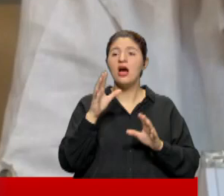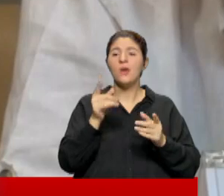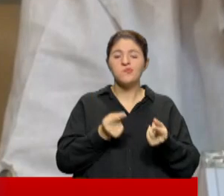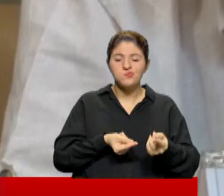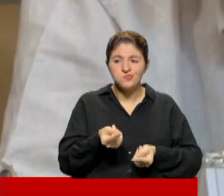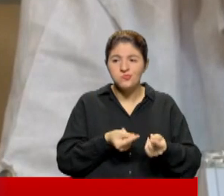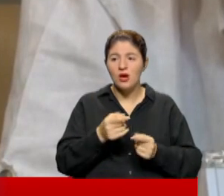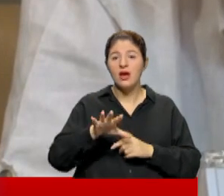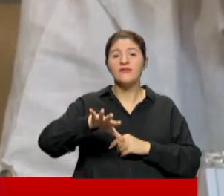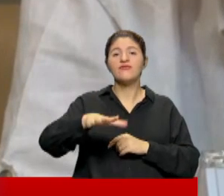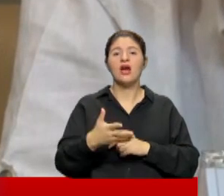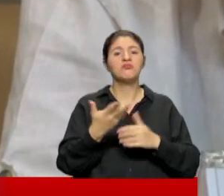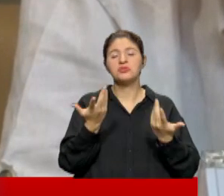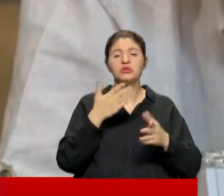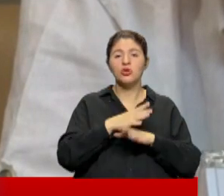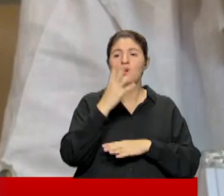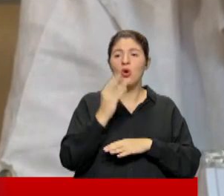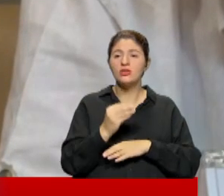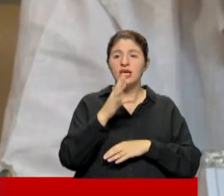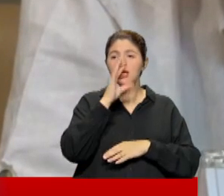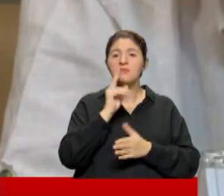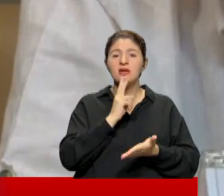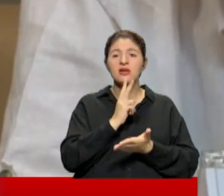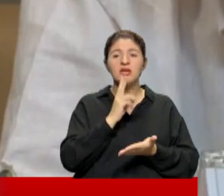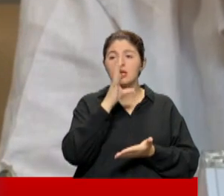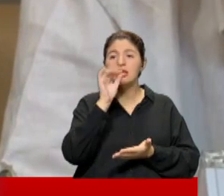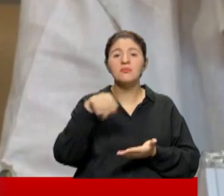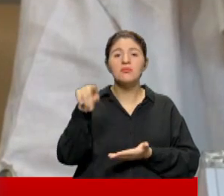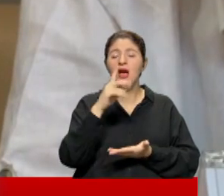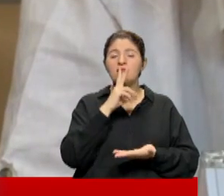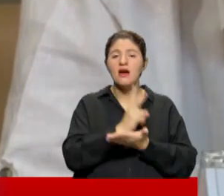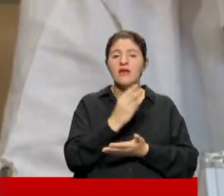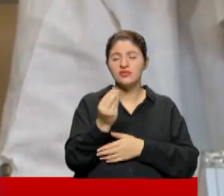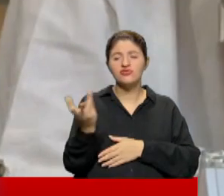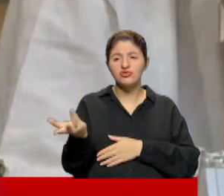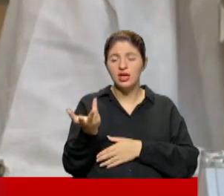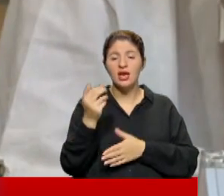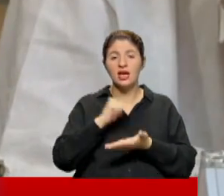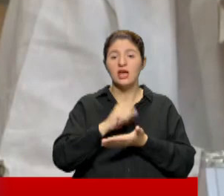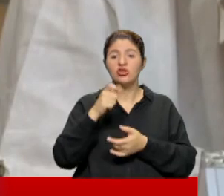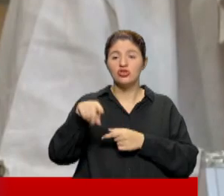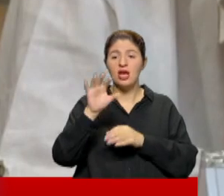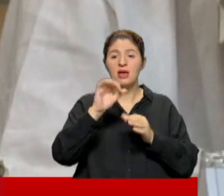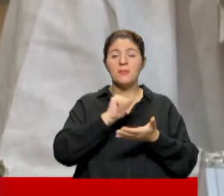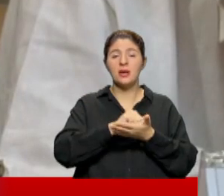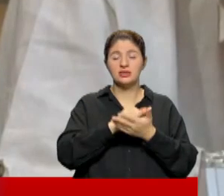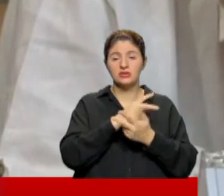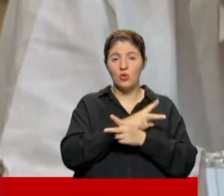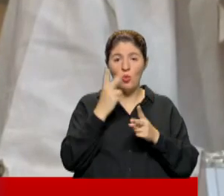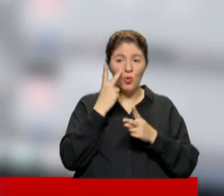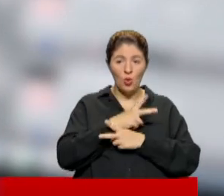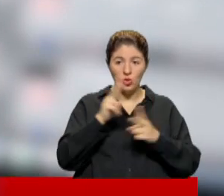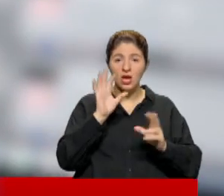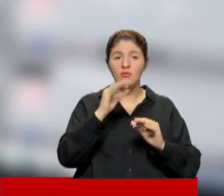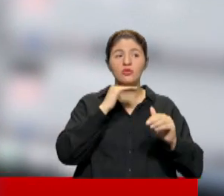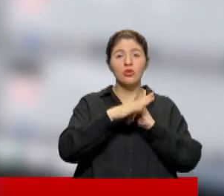kışkırtıcı ya da doğru olduğuna kim Kimler karar verecek gazeteciler hem basın özgürlüğü için hem